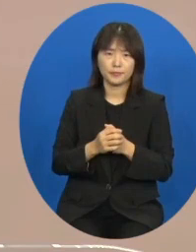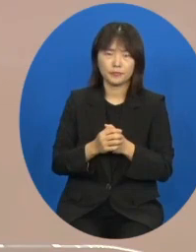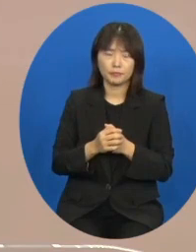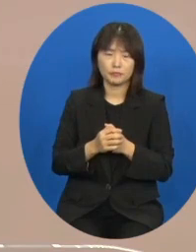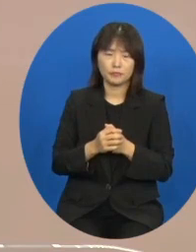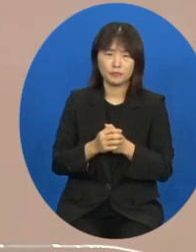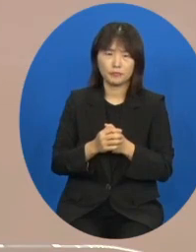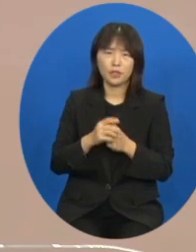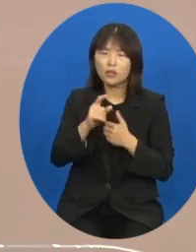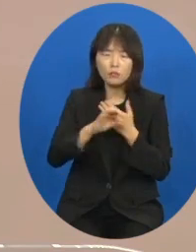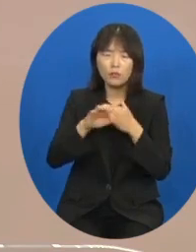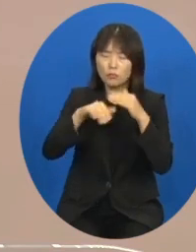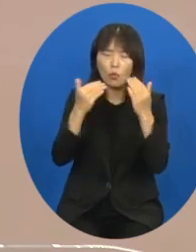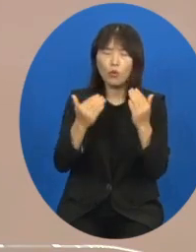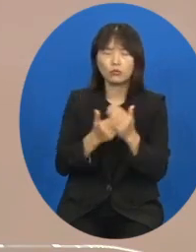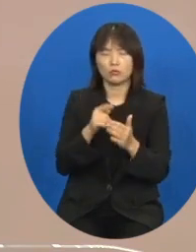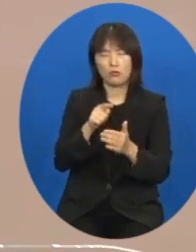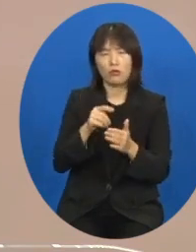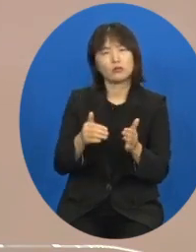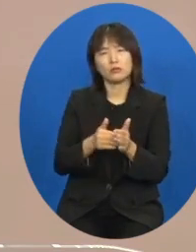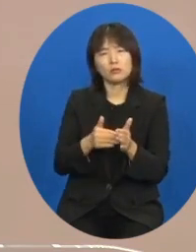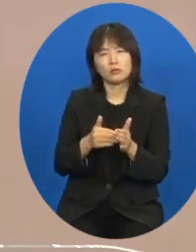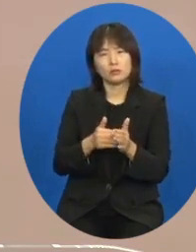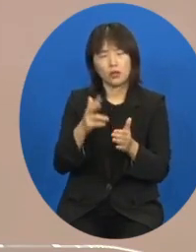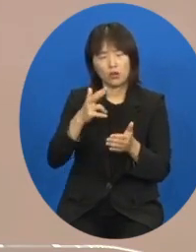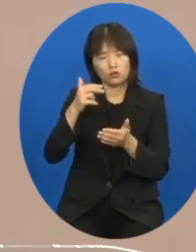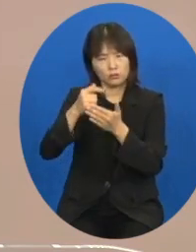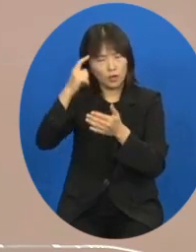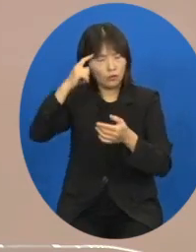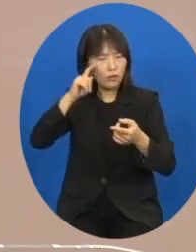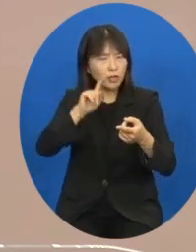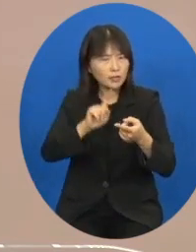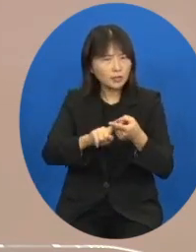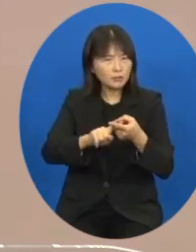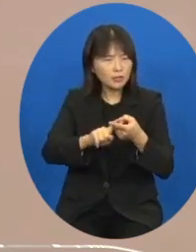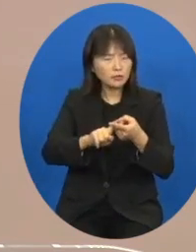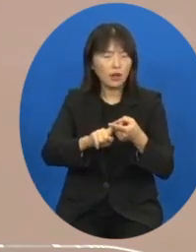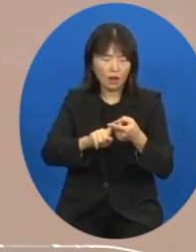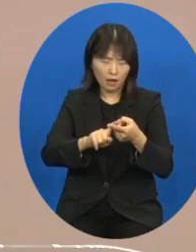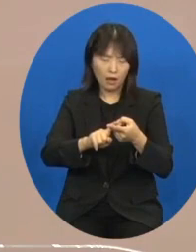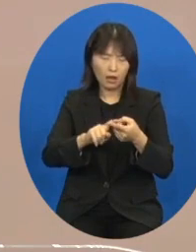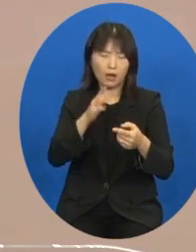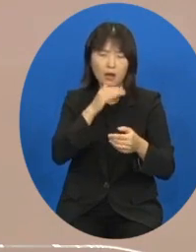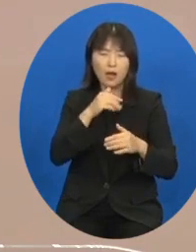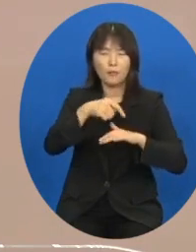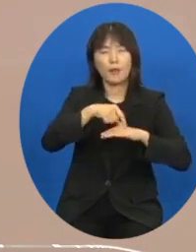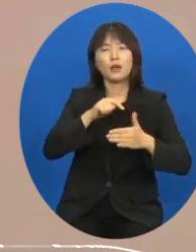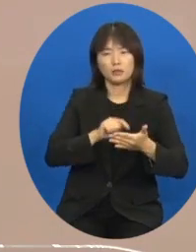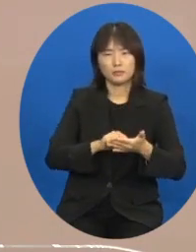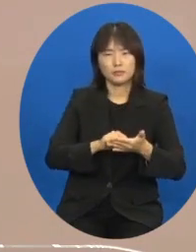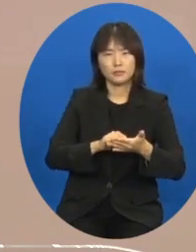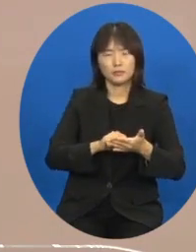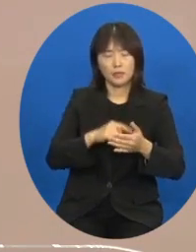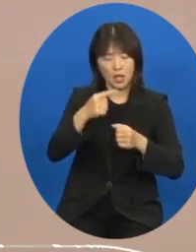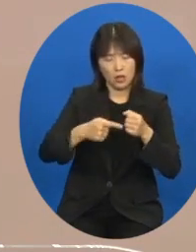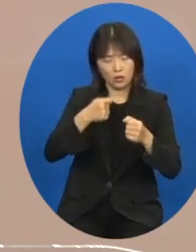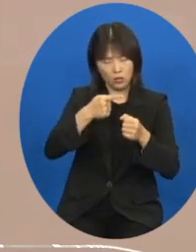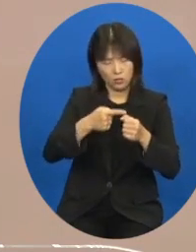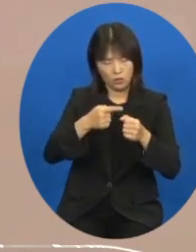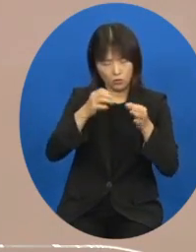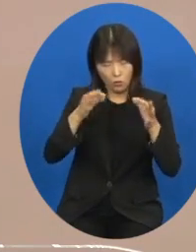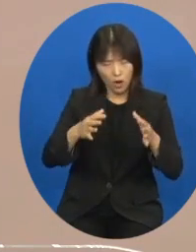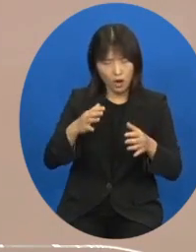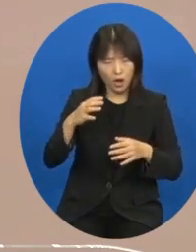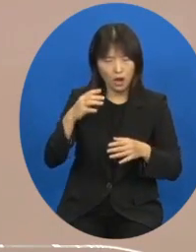것이죠. 주님이 관심하는 것이 마음이구나. 1년 동안 열심히 목회는 한다고